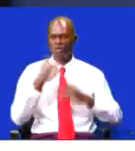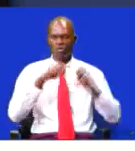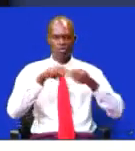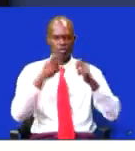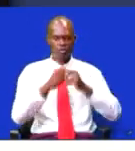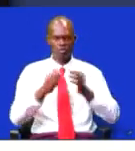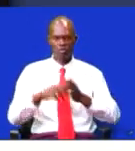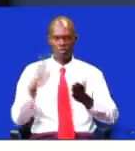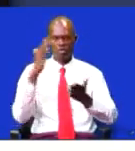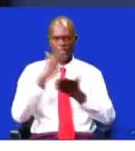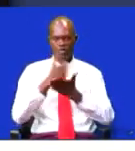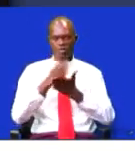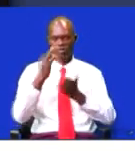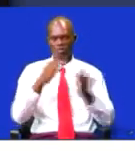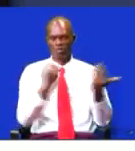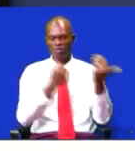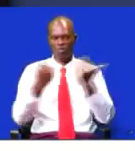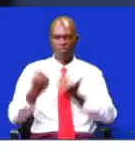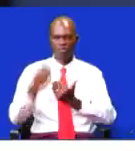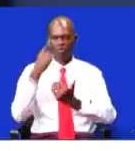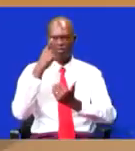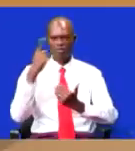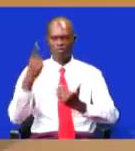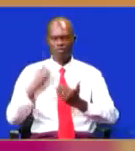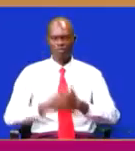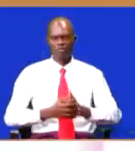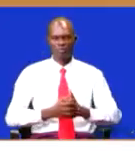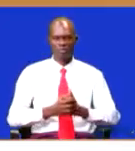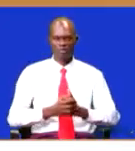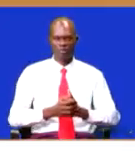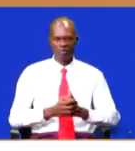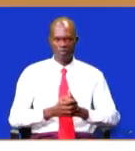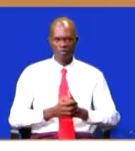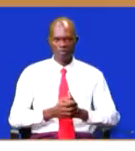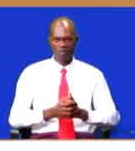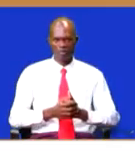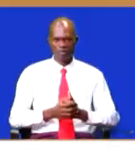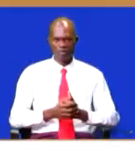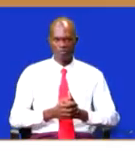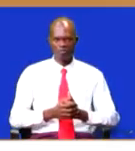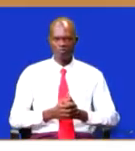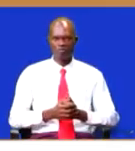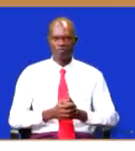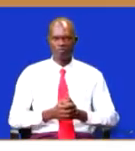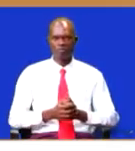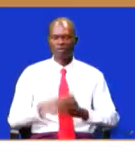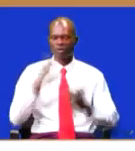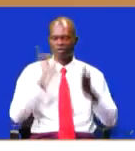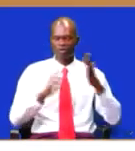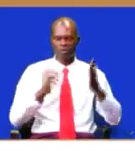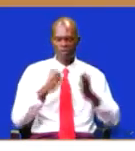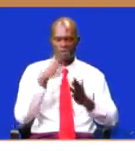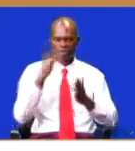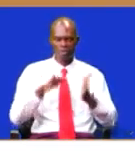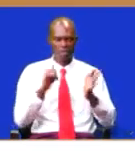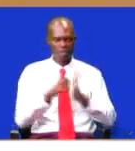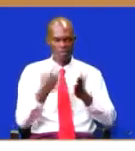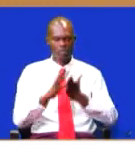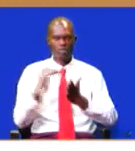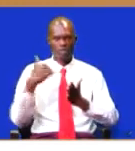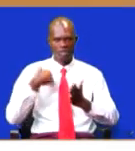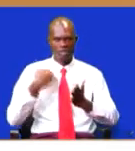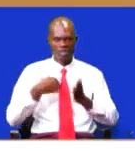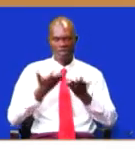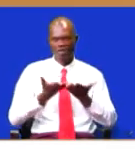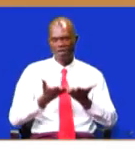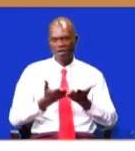marocho ratich nyathi. Chik otamore keto mar nyithindo. Gima wacho ni nitie gima iluongo ni positive discipline.